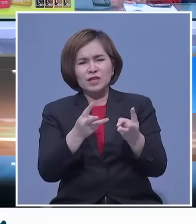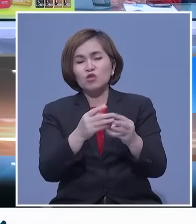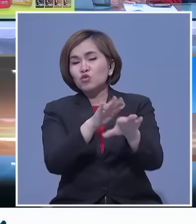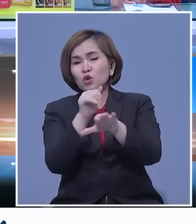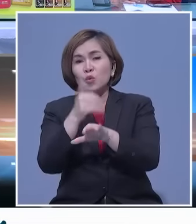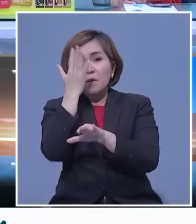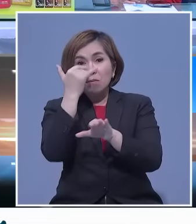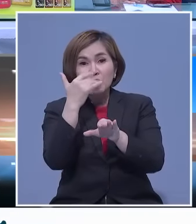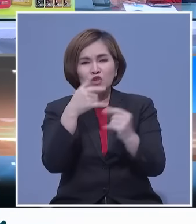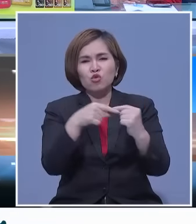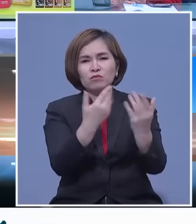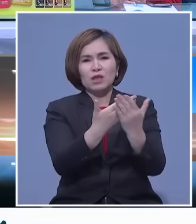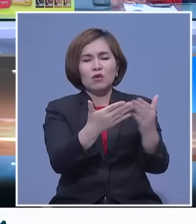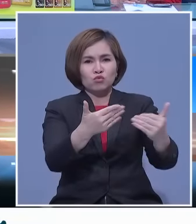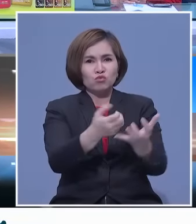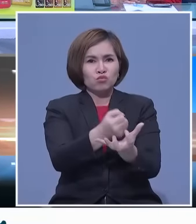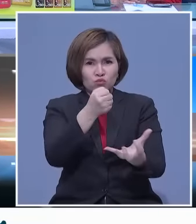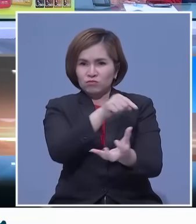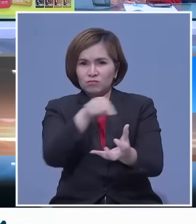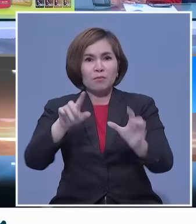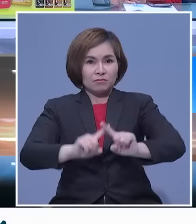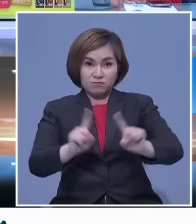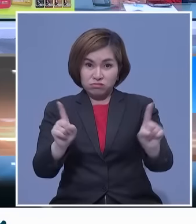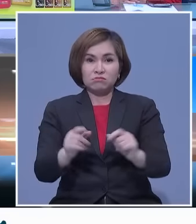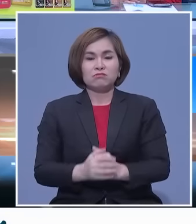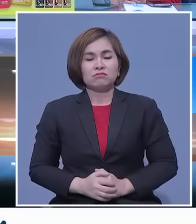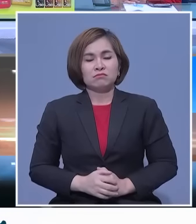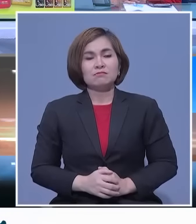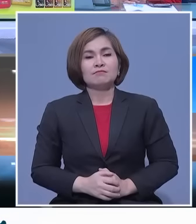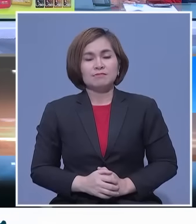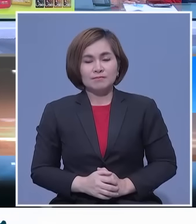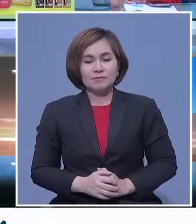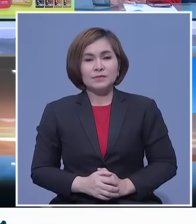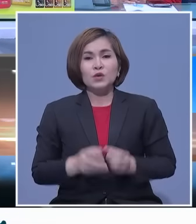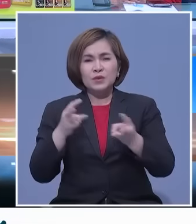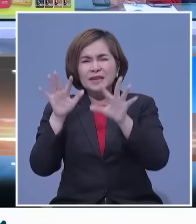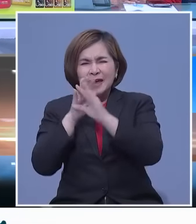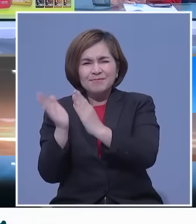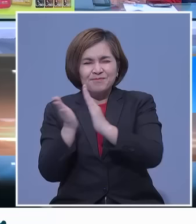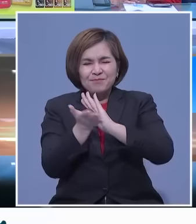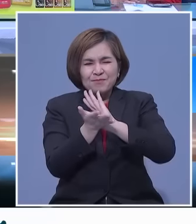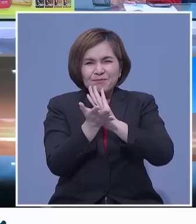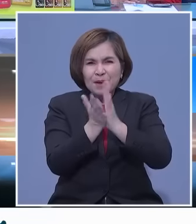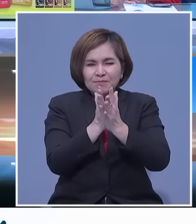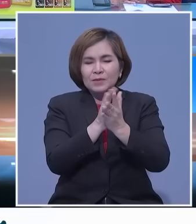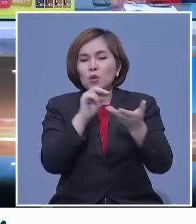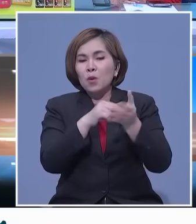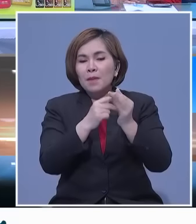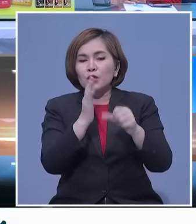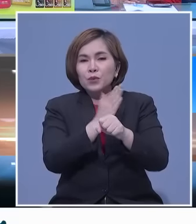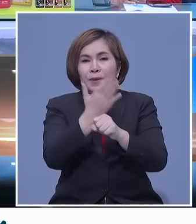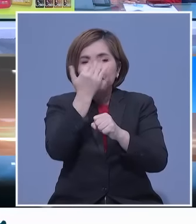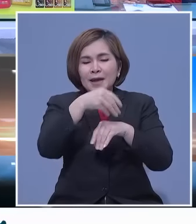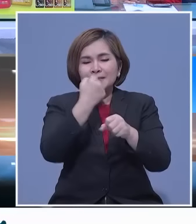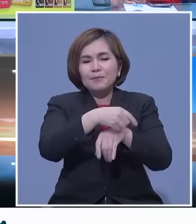ดีด้วยแล้วเราก็สนับสนุนแต่มันก็จะมีธุรกิจที่เอาโครงสร้างของการขายตรงมาบิดแล้วกลายเป็นเรื่องของธุรกิจ